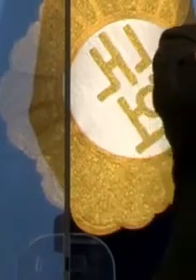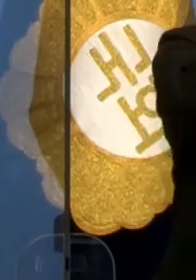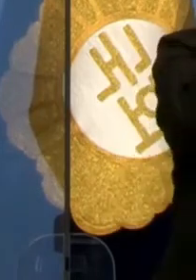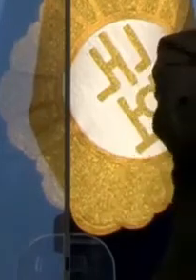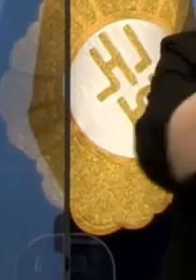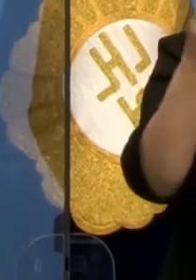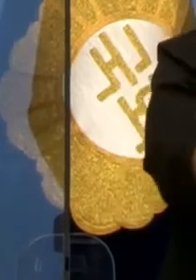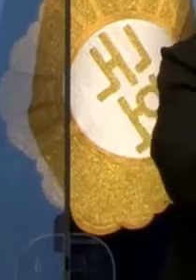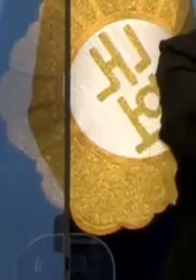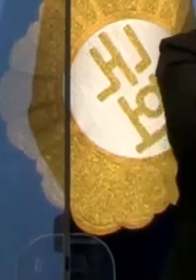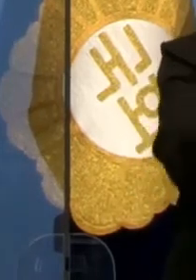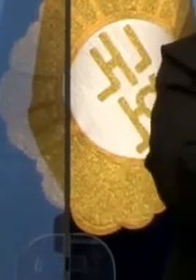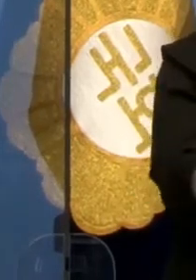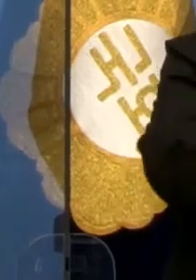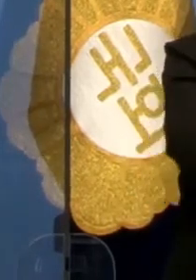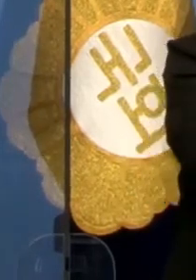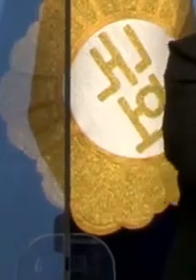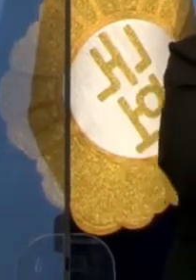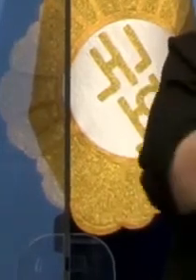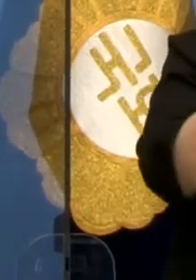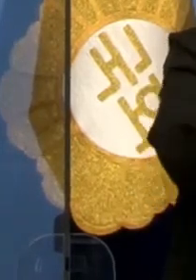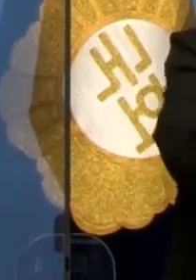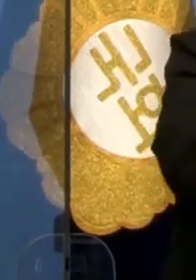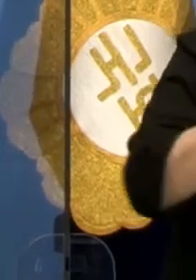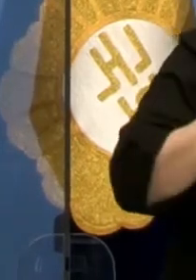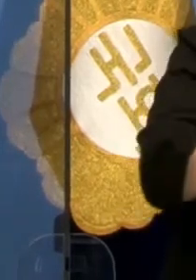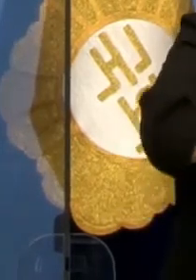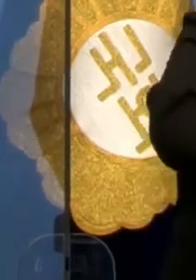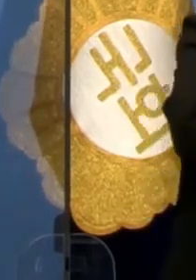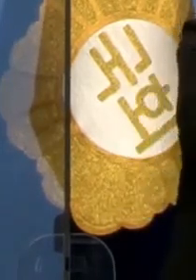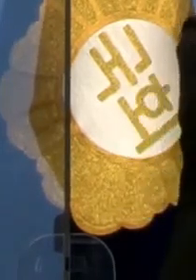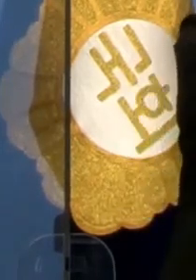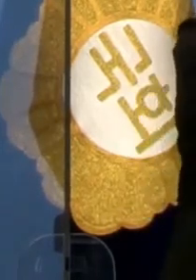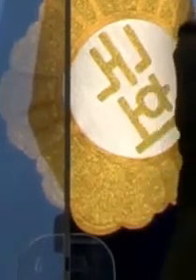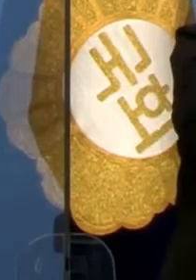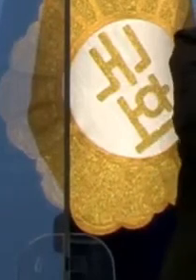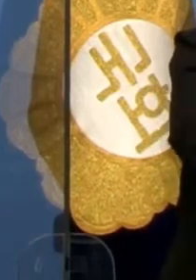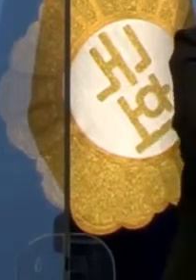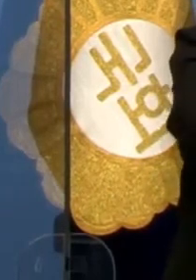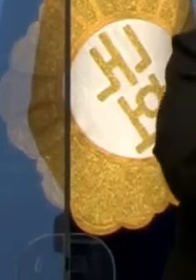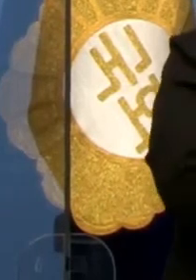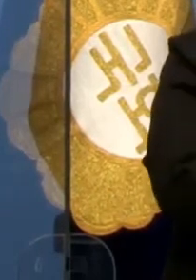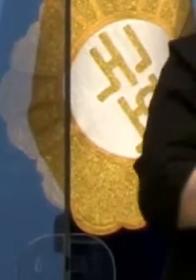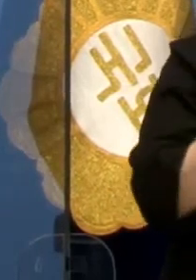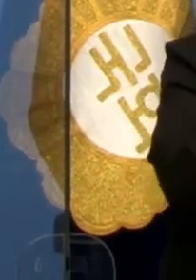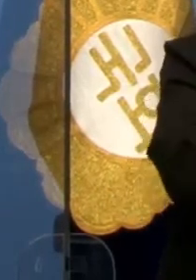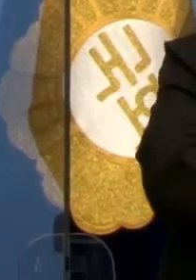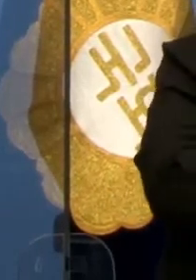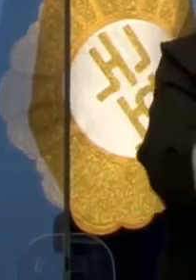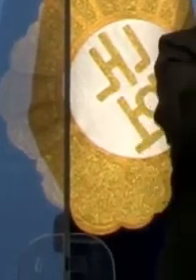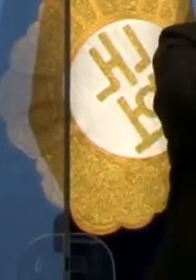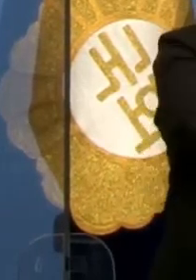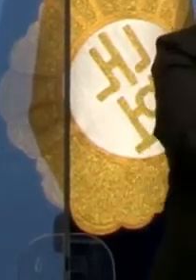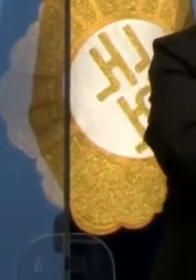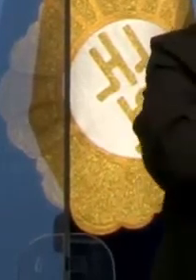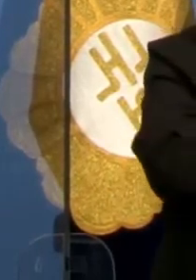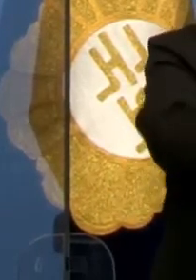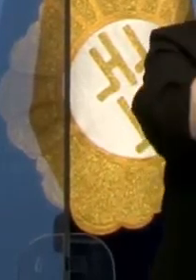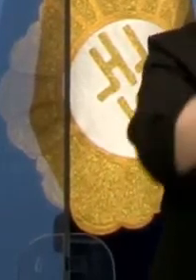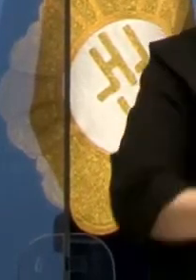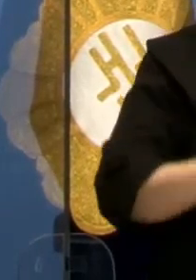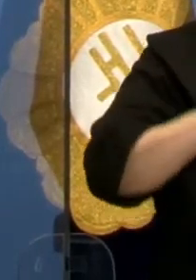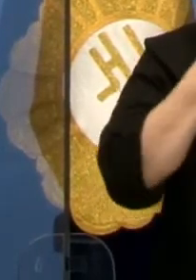검찰의 보복 수사로 공직자 신분이 강제로 유지되어 35년 몸담았던 경찰 조직에서